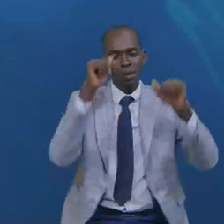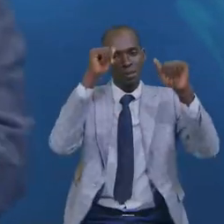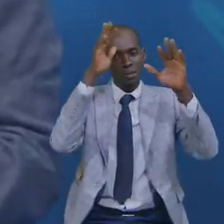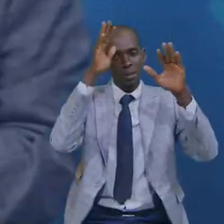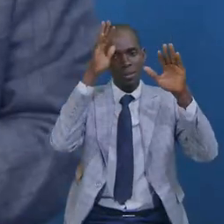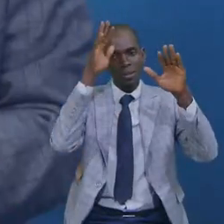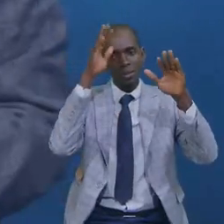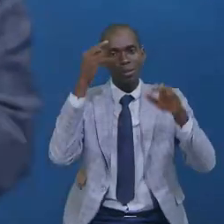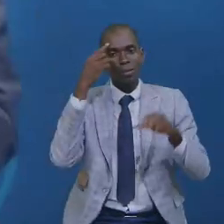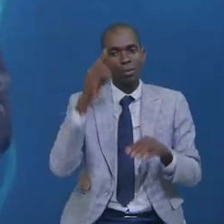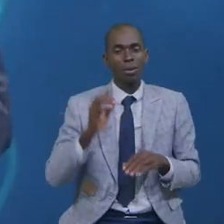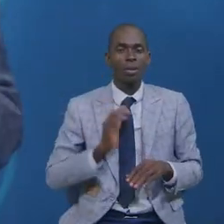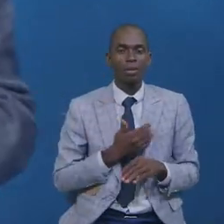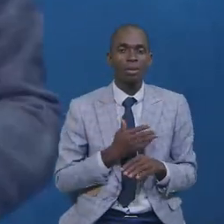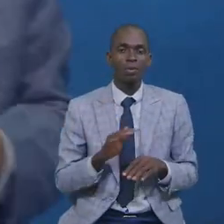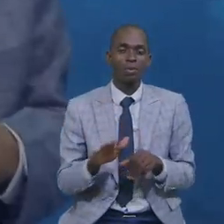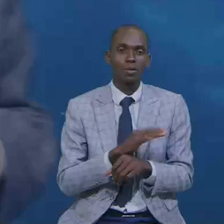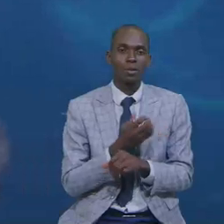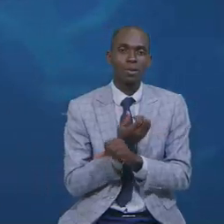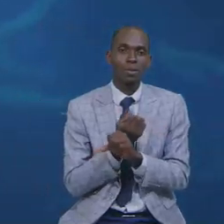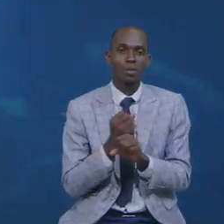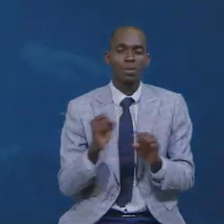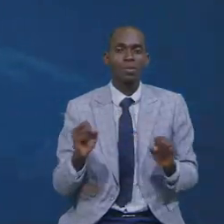pour ton plein salut